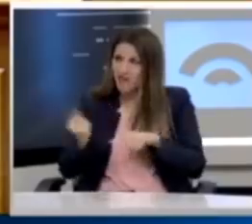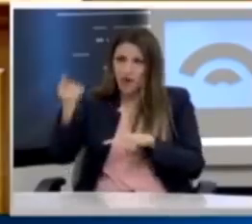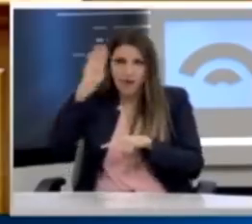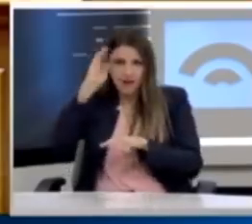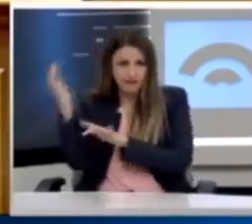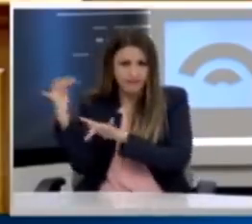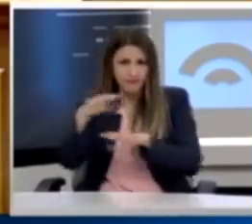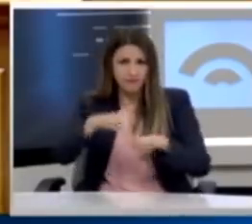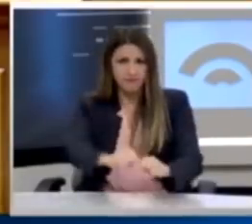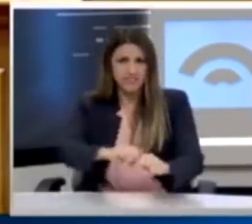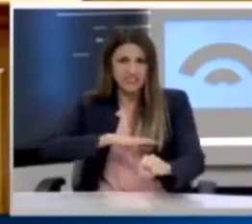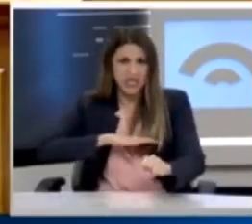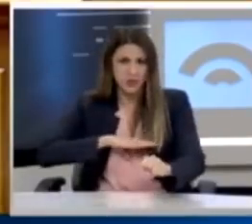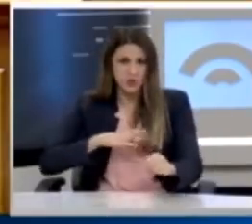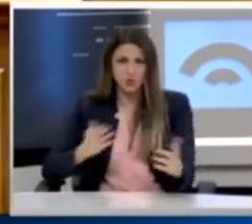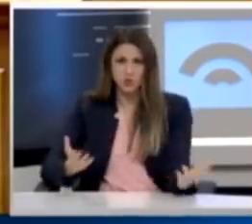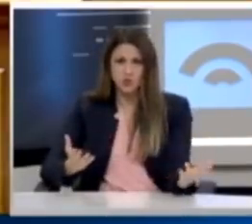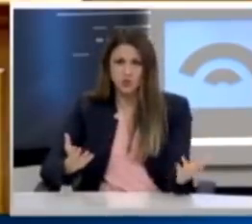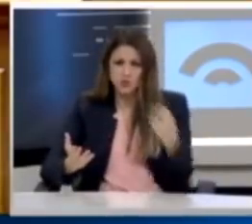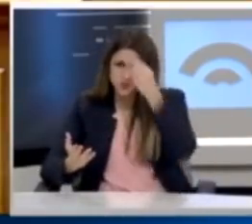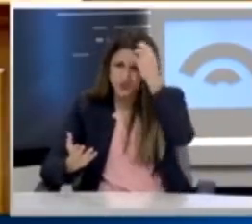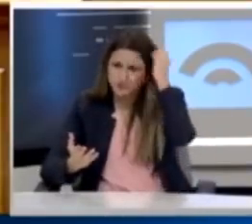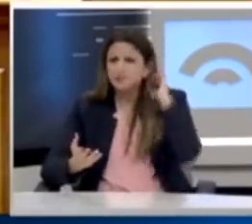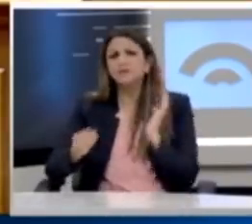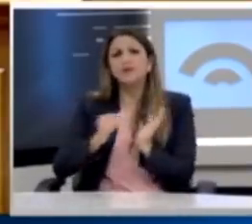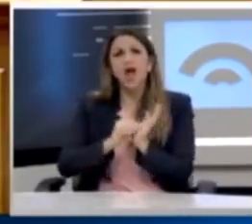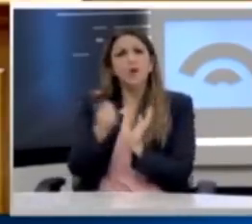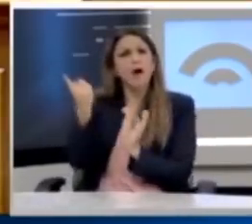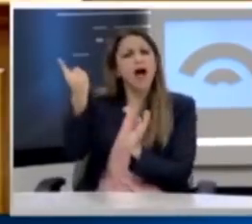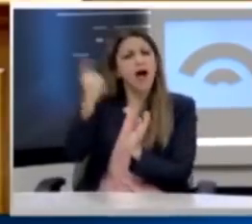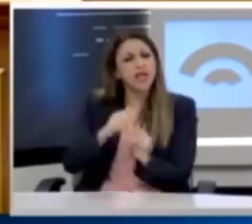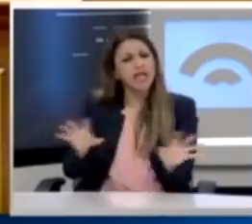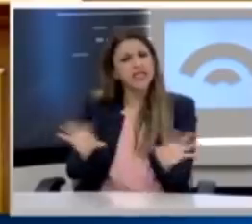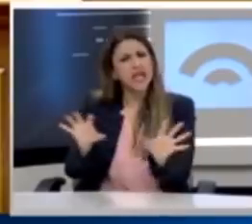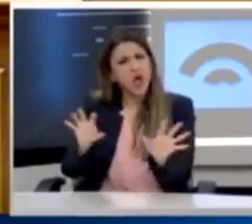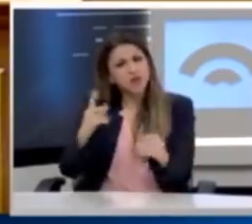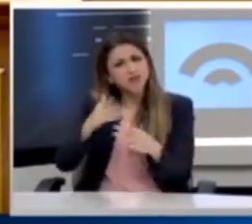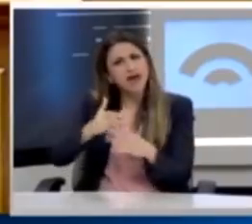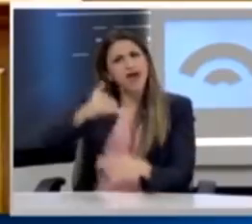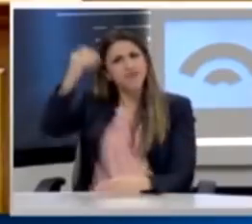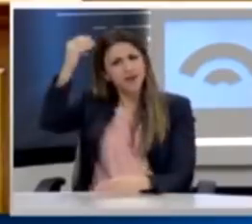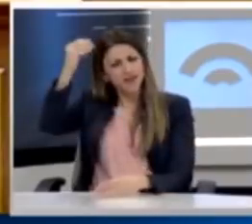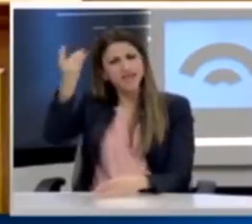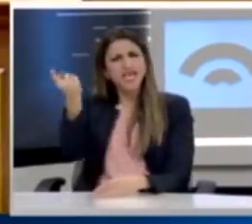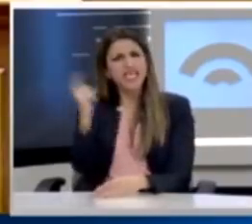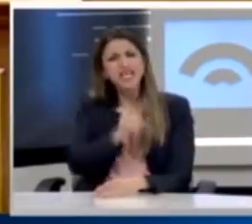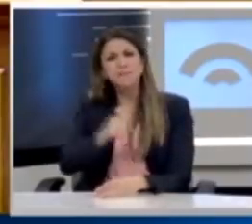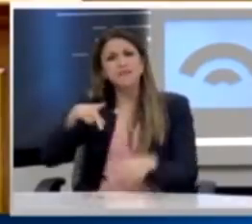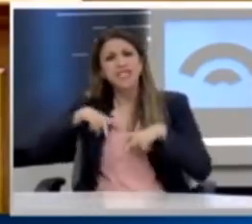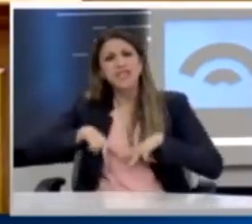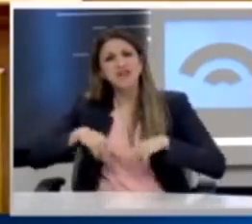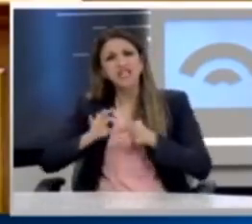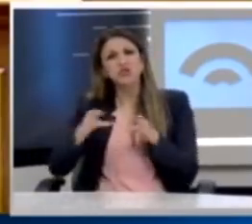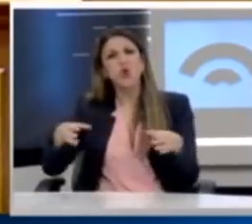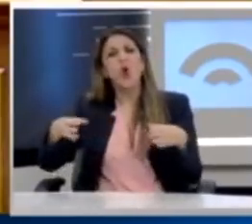επιστρατευτούν, αυτά λένε ακριβώς, ΜΚΟ και μέσα μαζικής ενημέρωσης για να πιστεί ο ελληνικός λαός